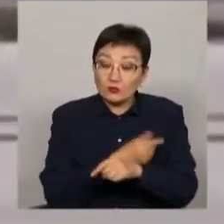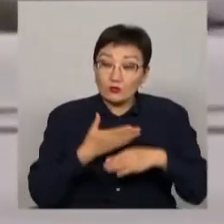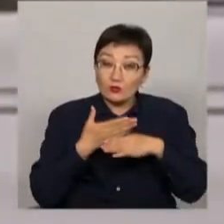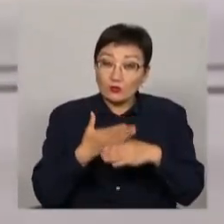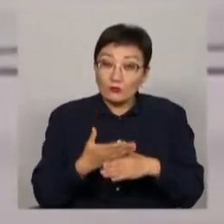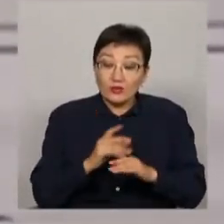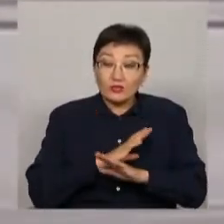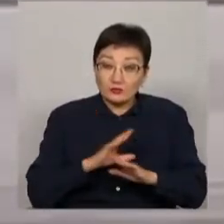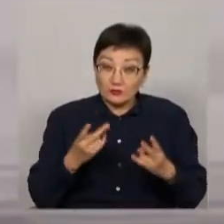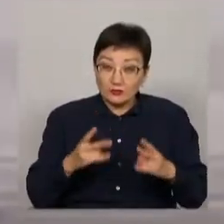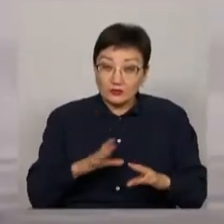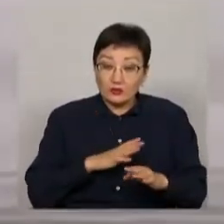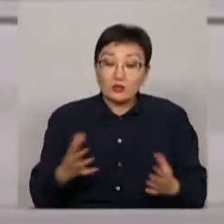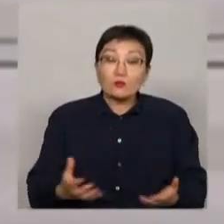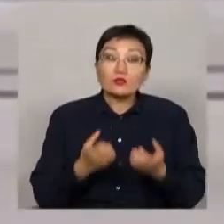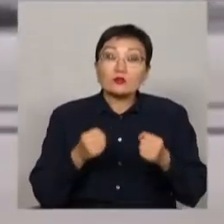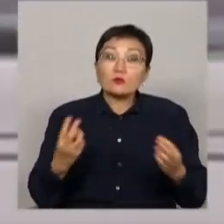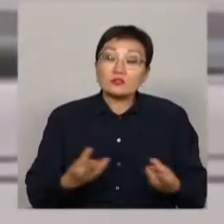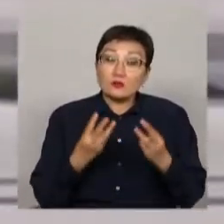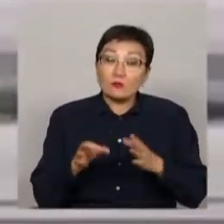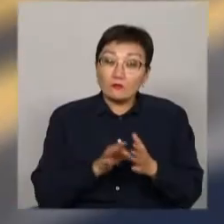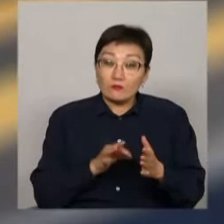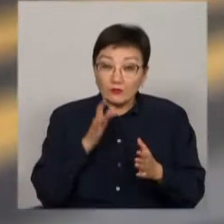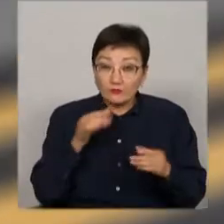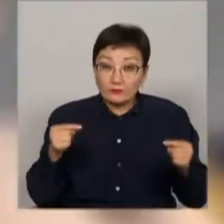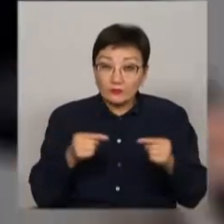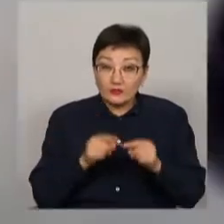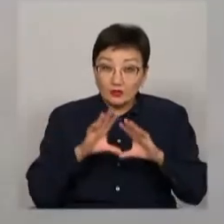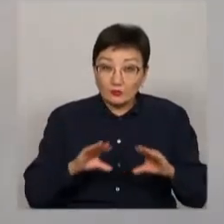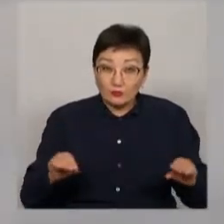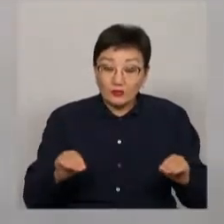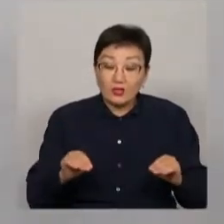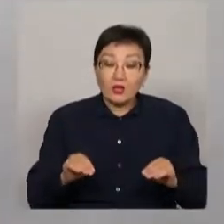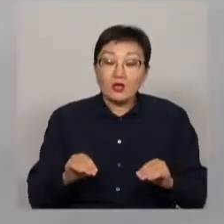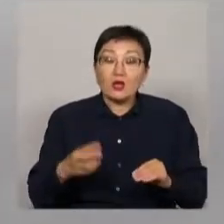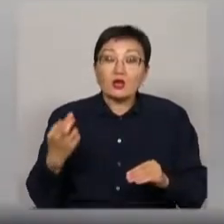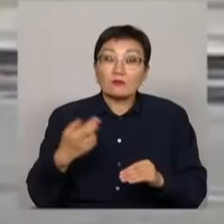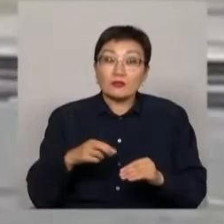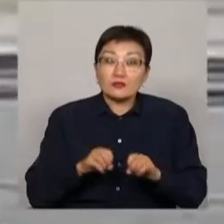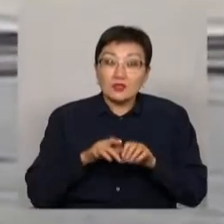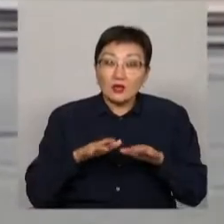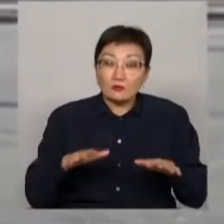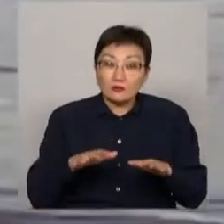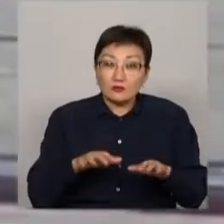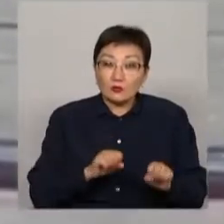қажет болмапты. Құтқарушылар өртті дер кезінде тоқтатып, жанармайдың ағып кетуін алдын алған.